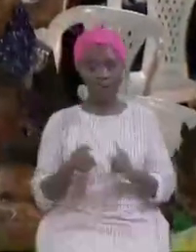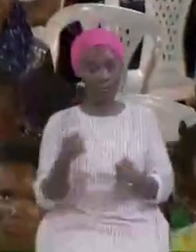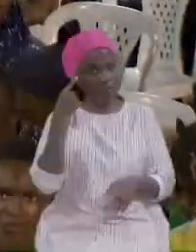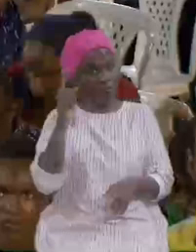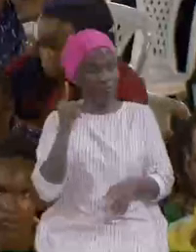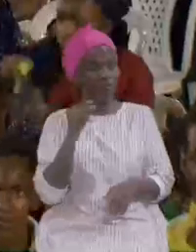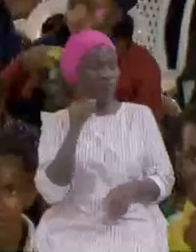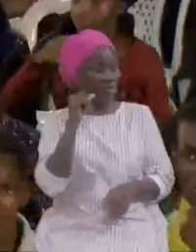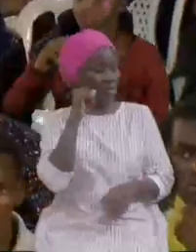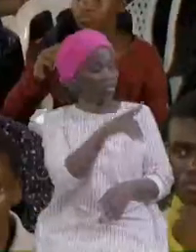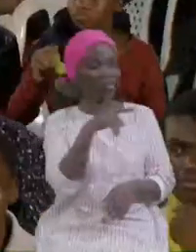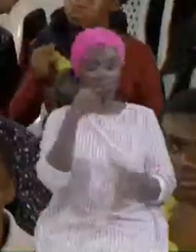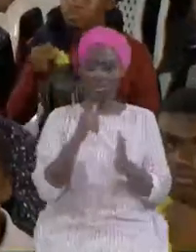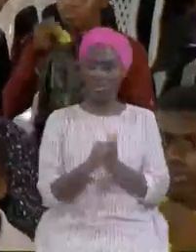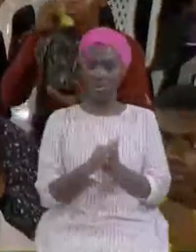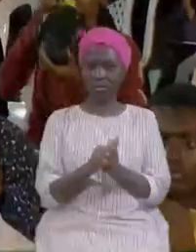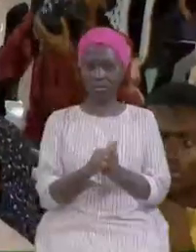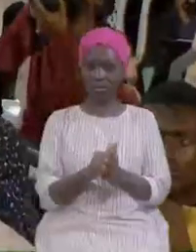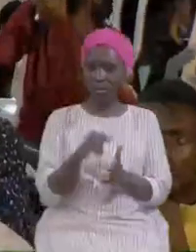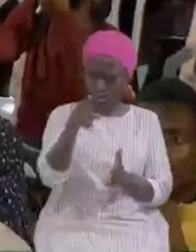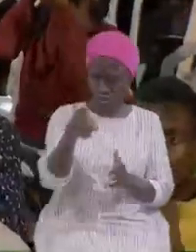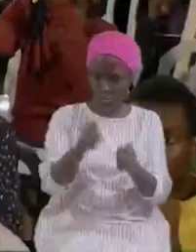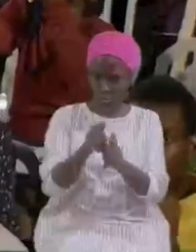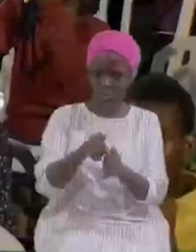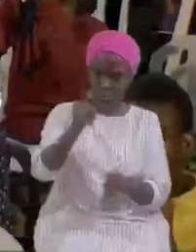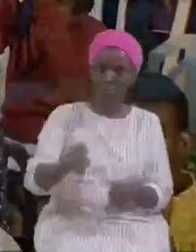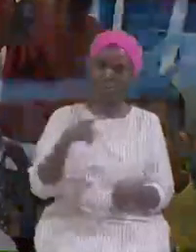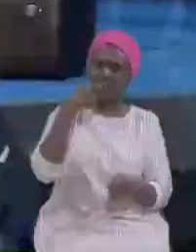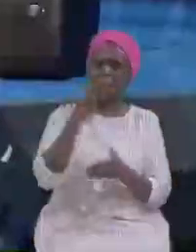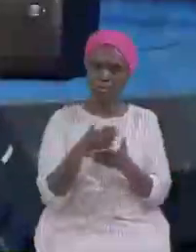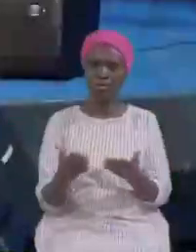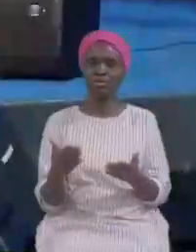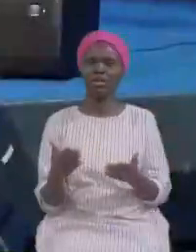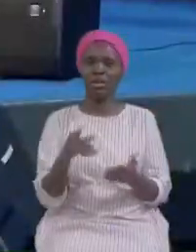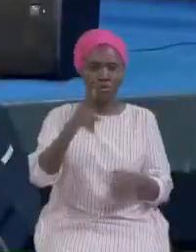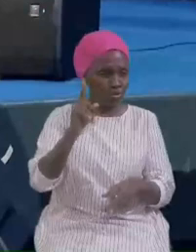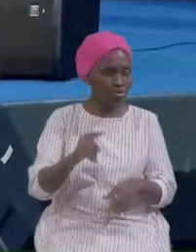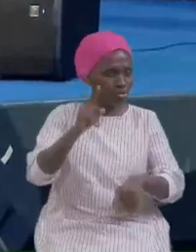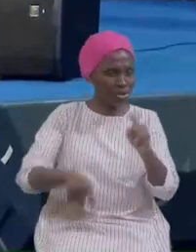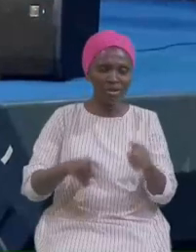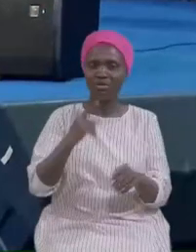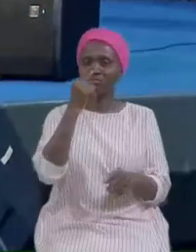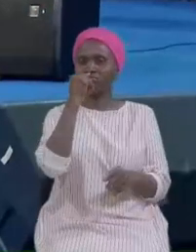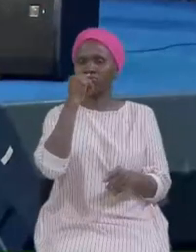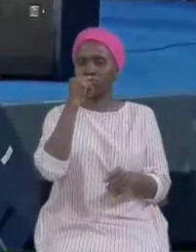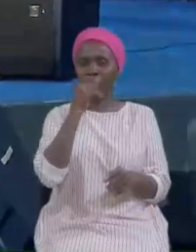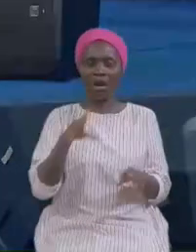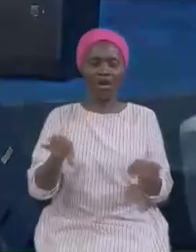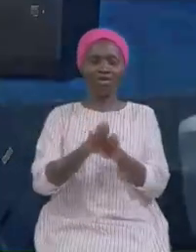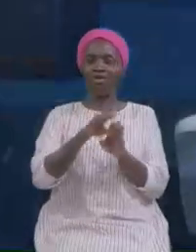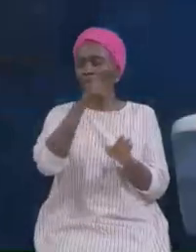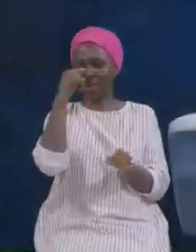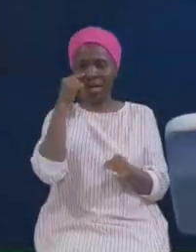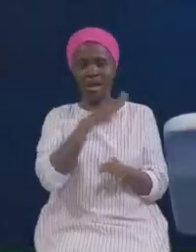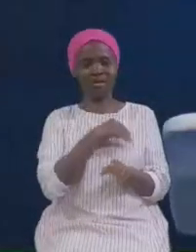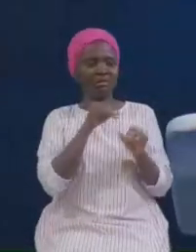Car elle disait, tu dois dire quelque chose. Tu ne peux pas croiser les bras, fermer la bouche, fermer les yeux et rester